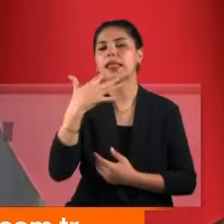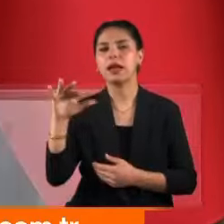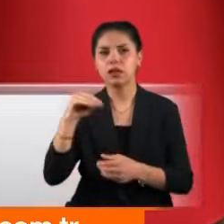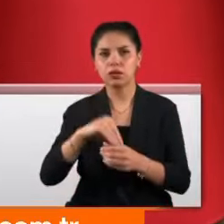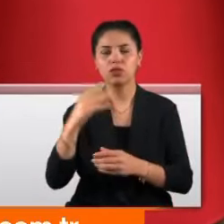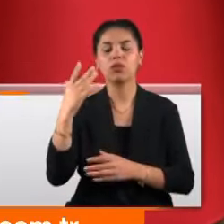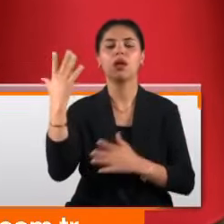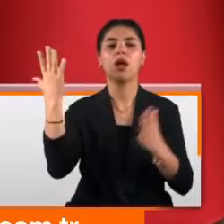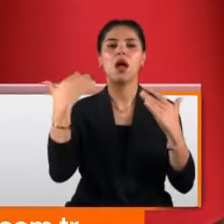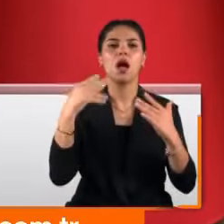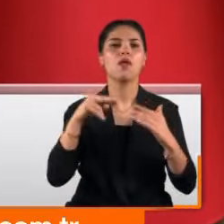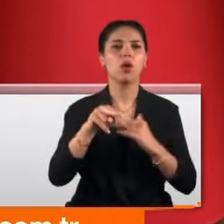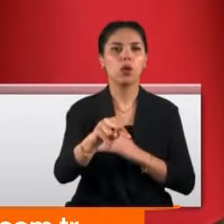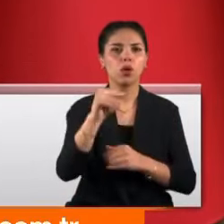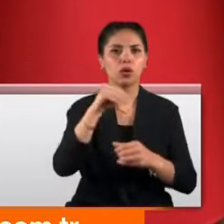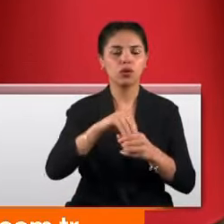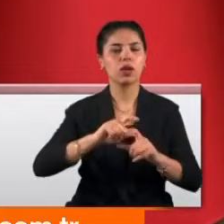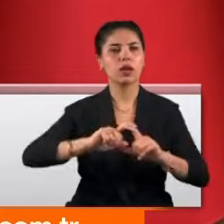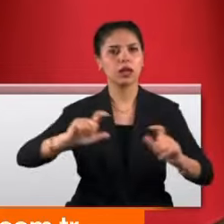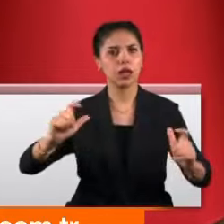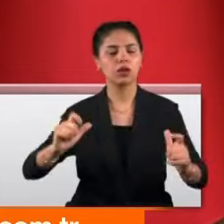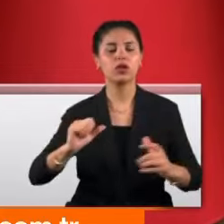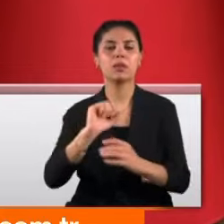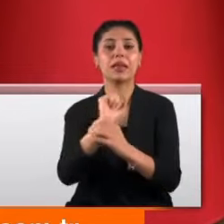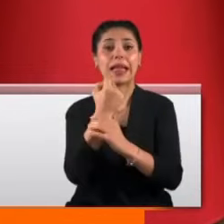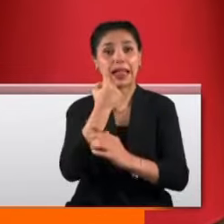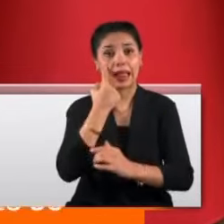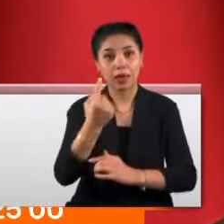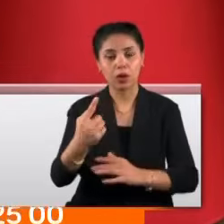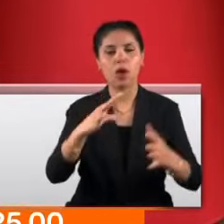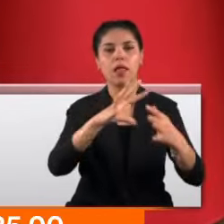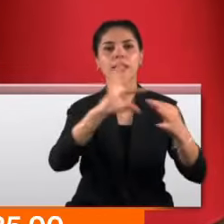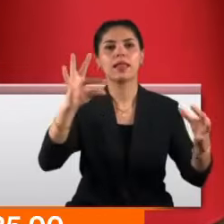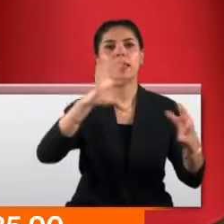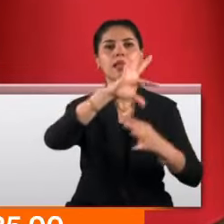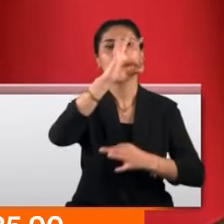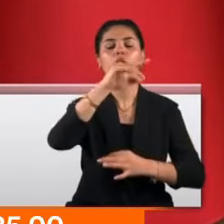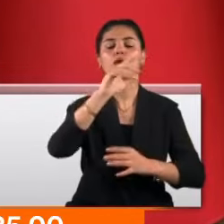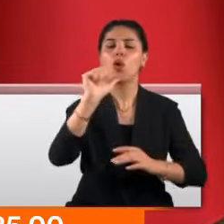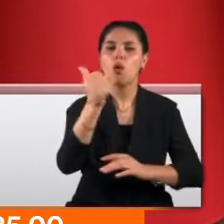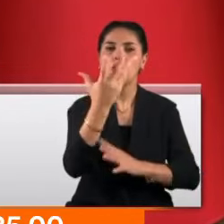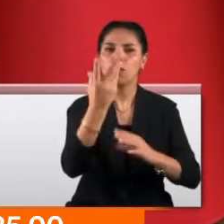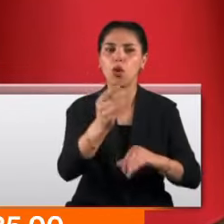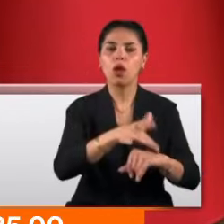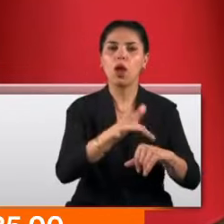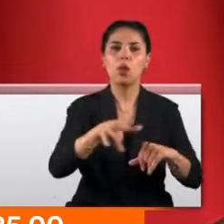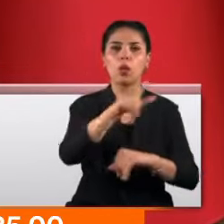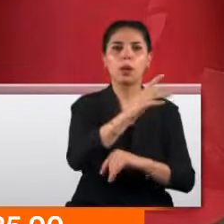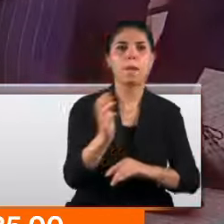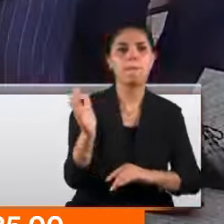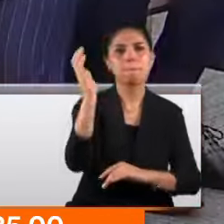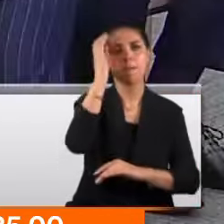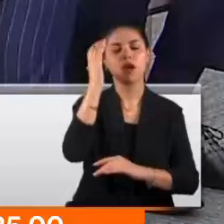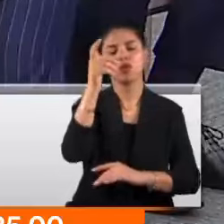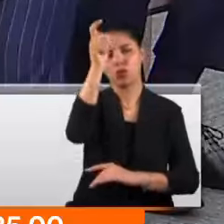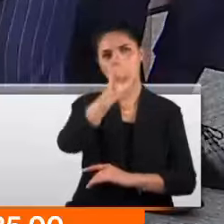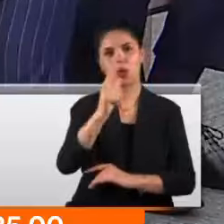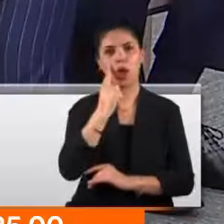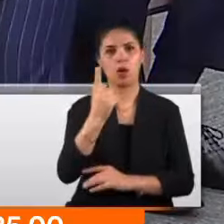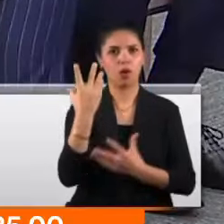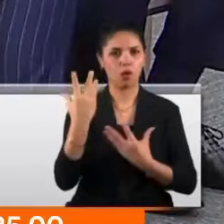geliştirdiğimiz imkan ve kabiliyetlerle NATO'nun bel kemiği ülkelerin başında yer alıyoruz.